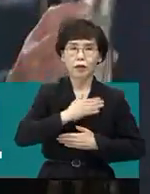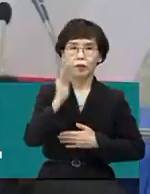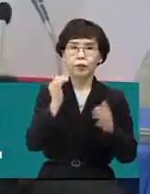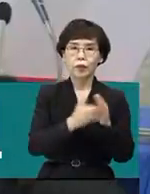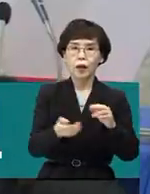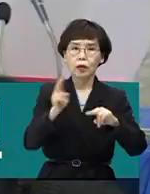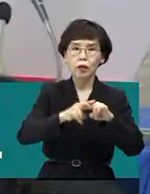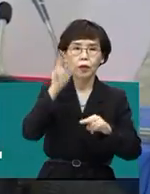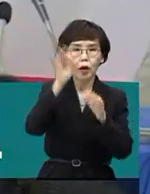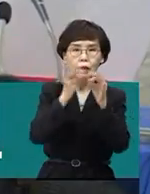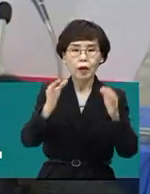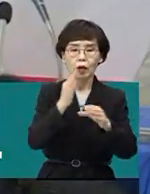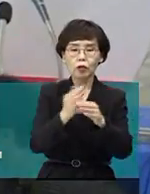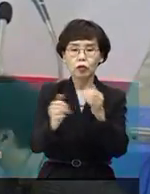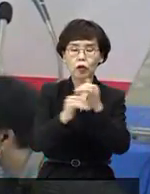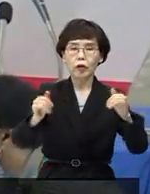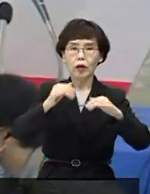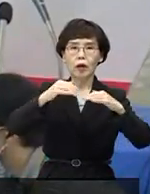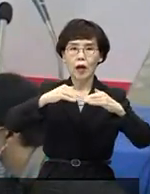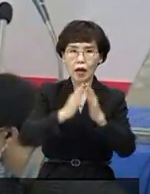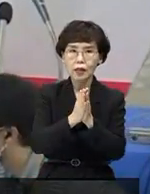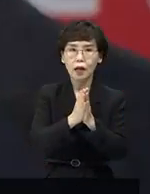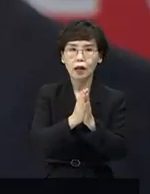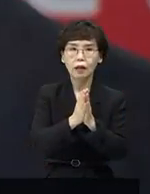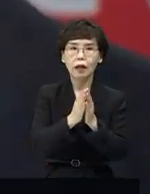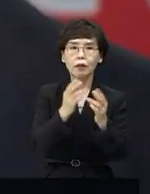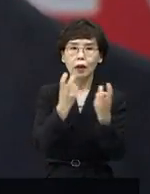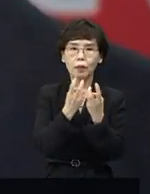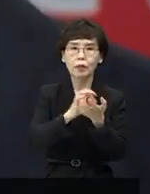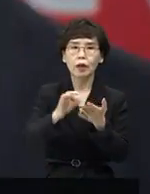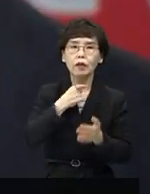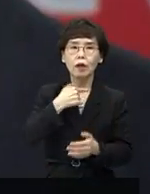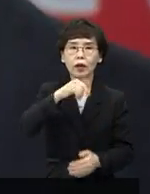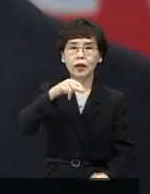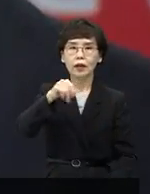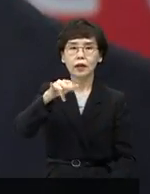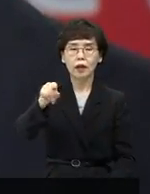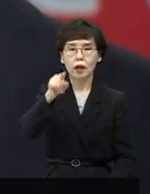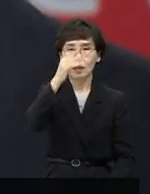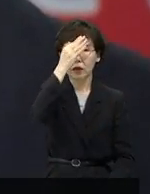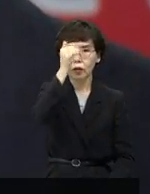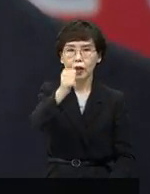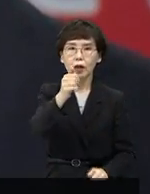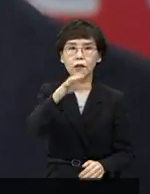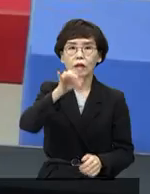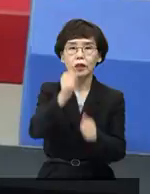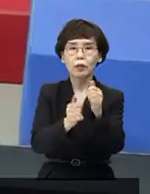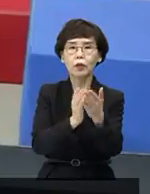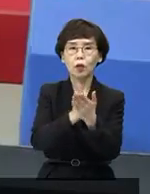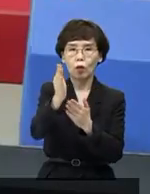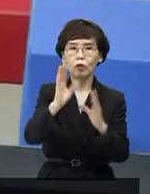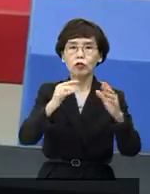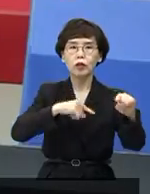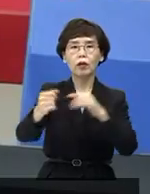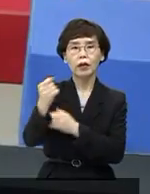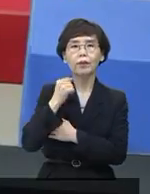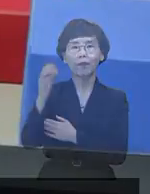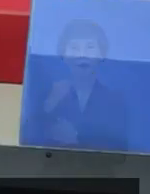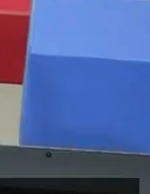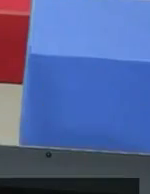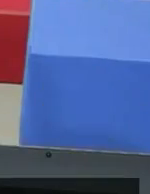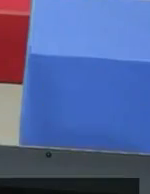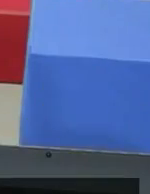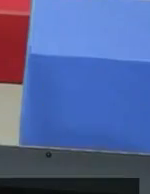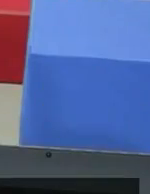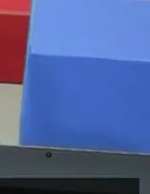만에 중의원 을 해서 나는 승부수를 던졌던 기시다 총리는 첫 시험대 를 통과하며 국정 운영에 힘을 받게 됐습니다 지금까지 간추린